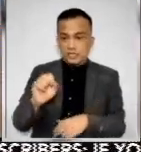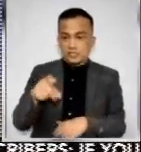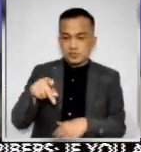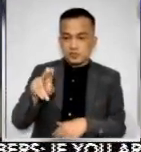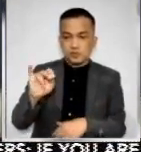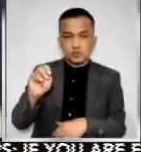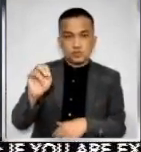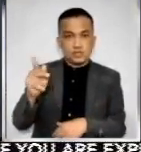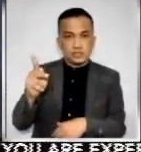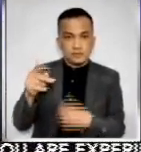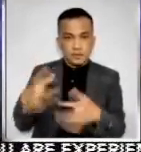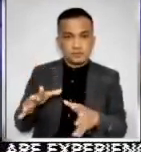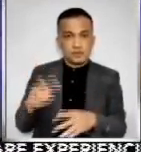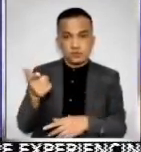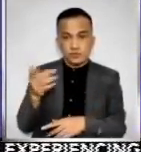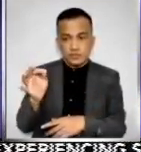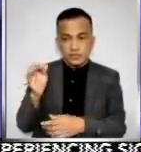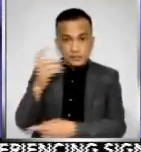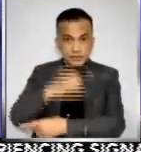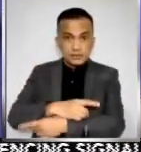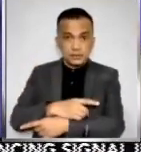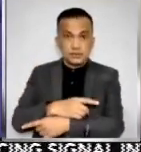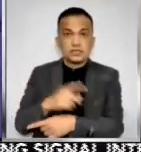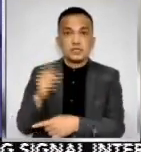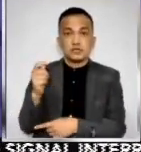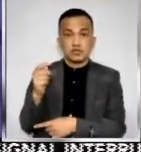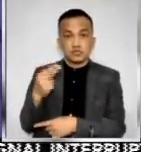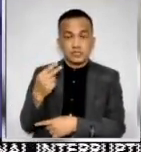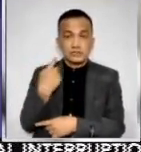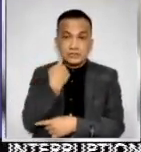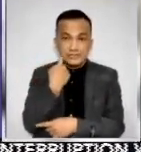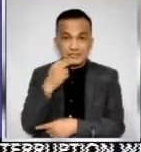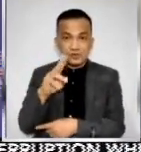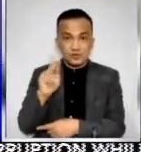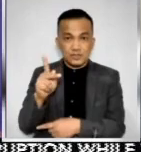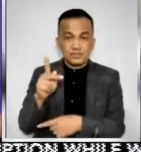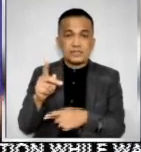araw. Nitong Webes, sinimula na rin sa UK ang trial sa paghahalo ng